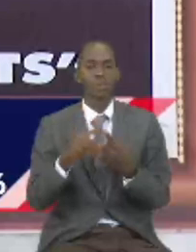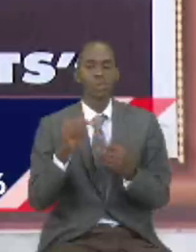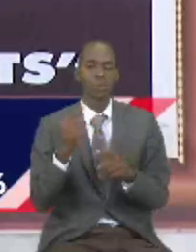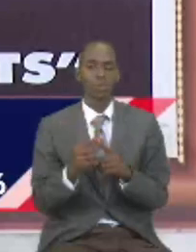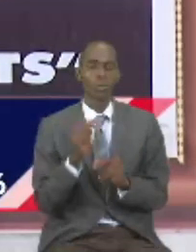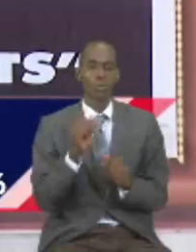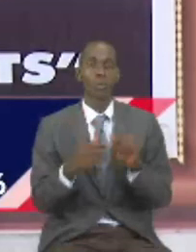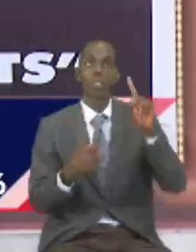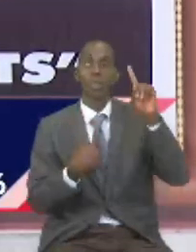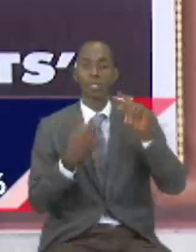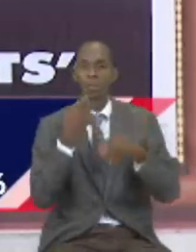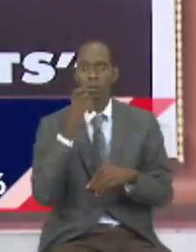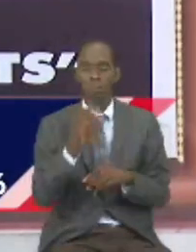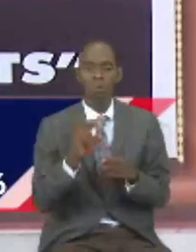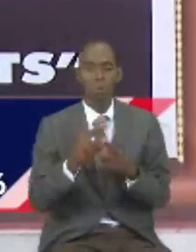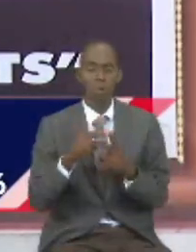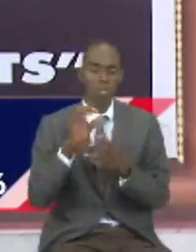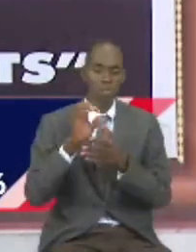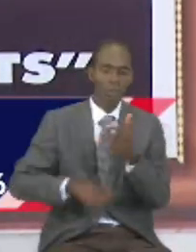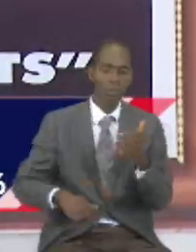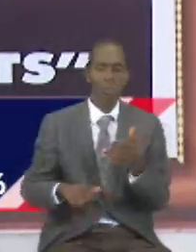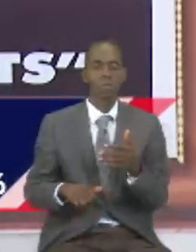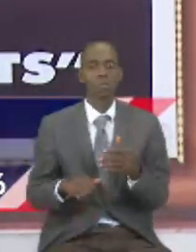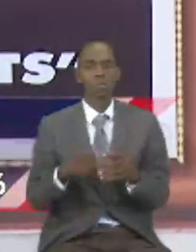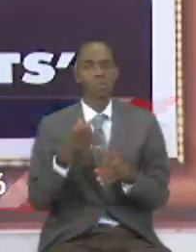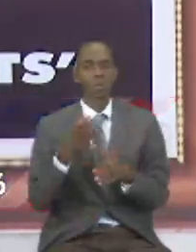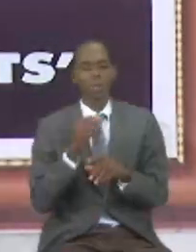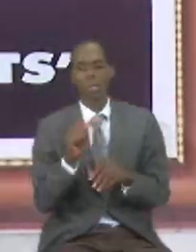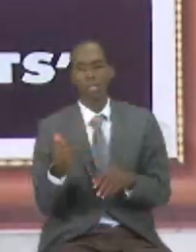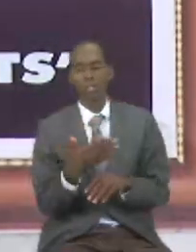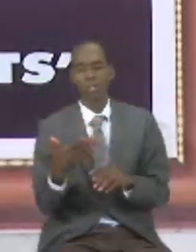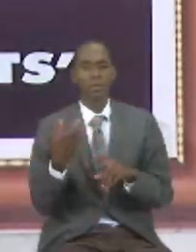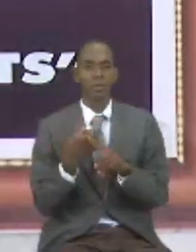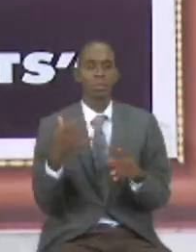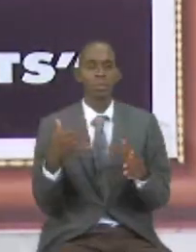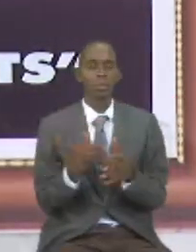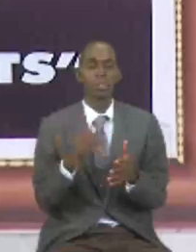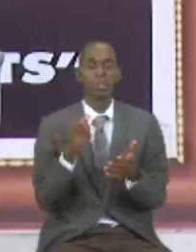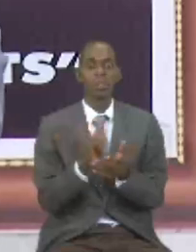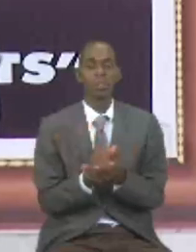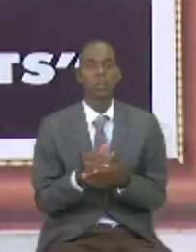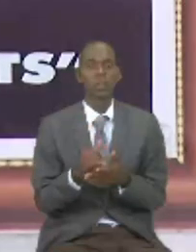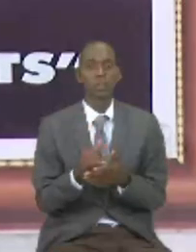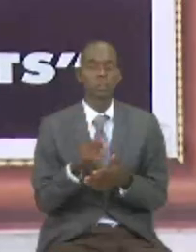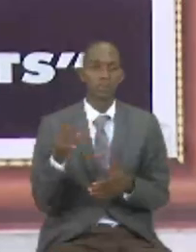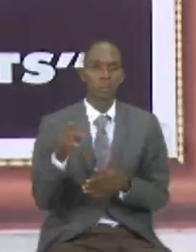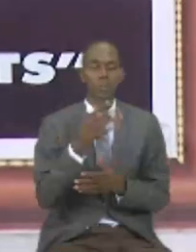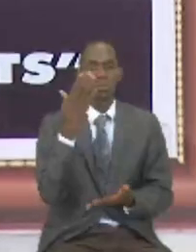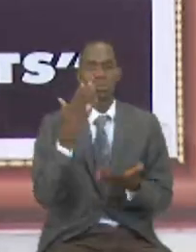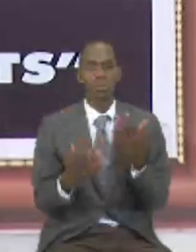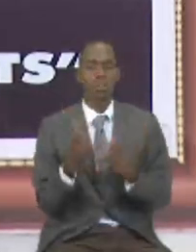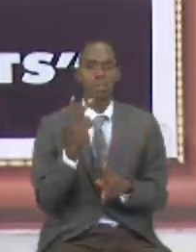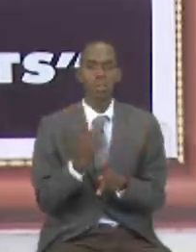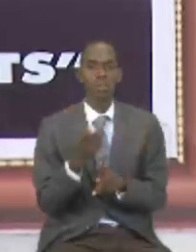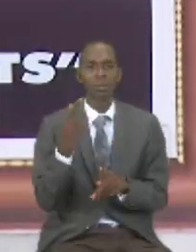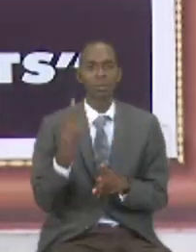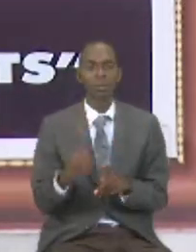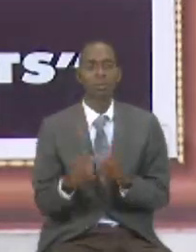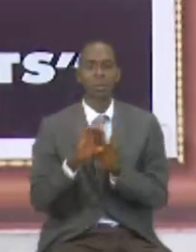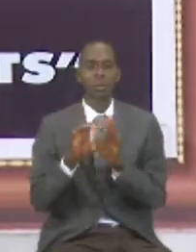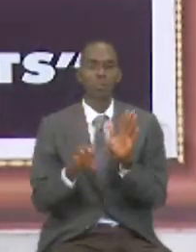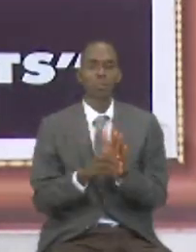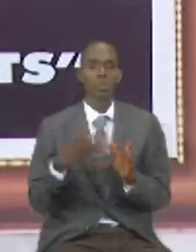à ce que je vous prescris. Et vous n'en retrancherez rien. Mais vous observerez